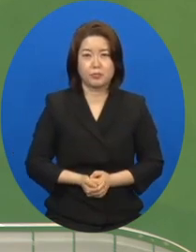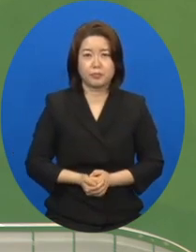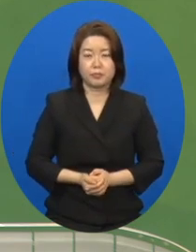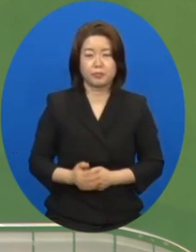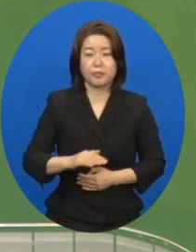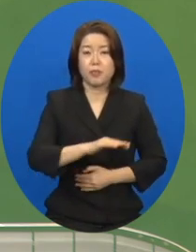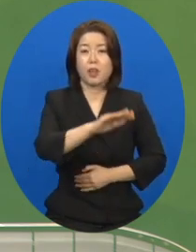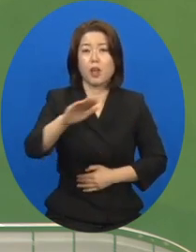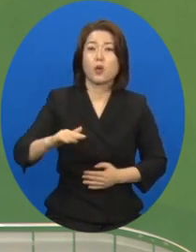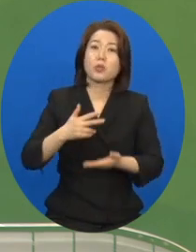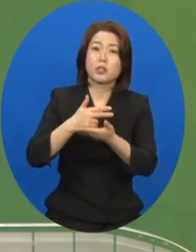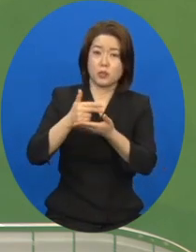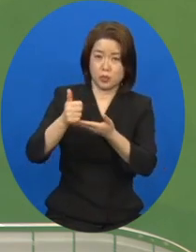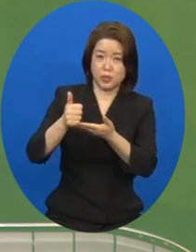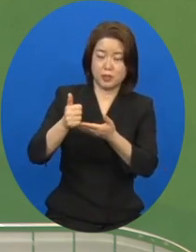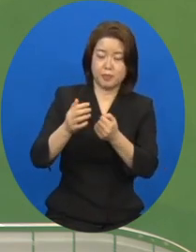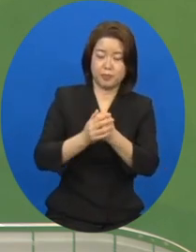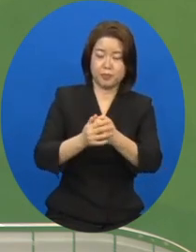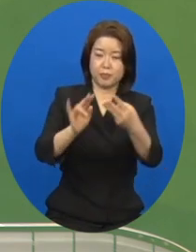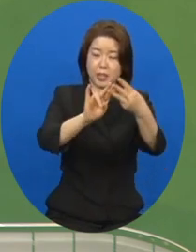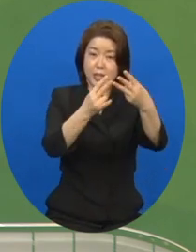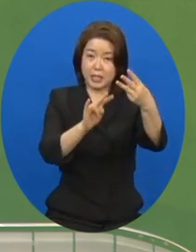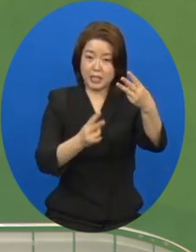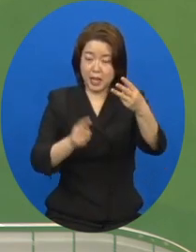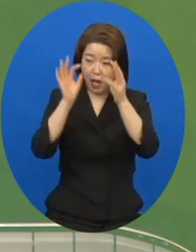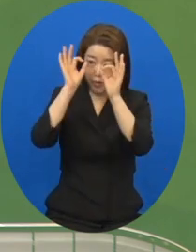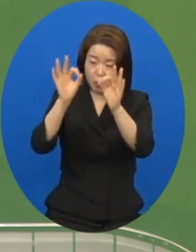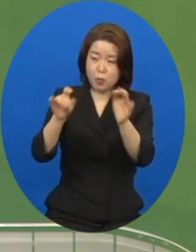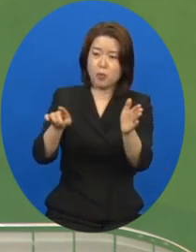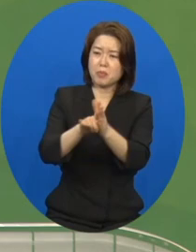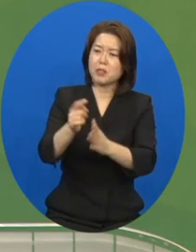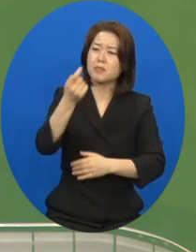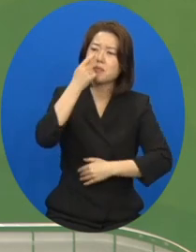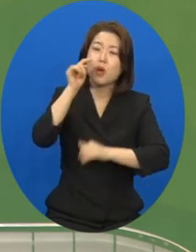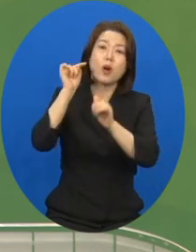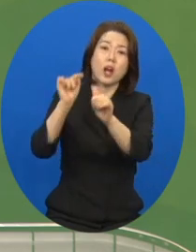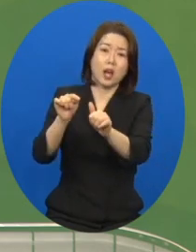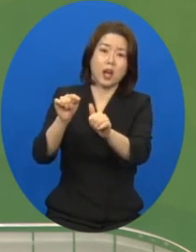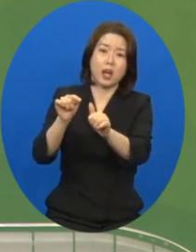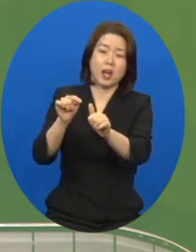우리 주님께서 라합을 보고 믿음을 배우라.